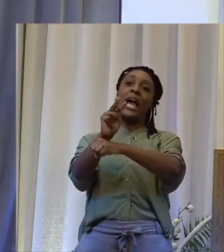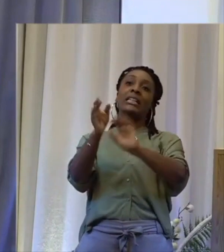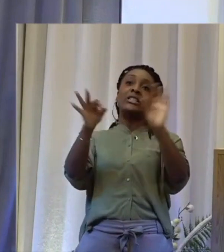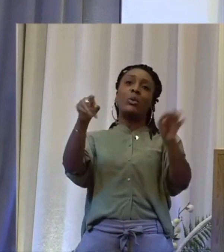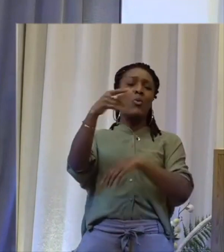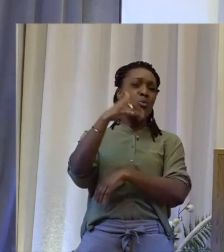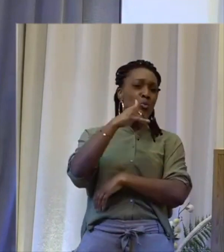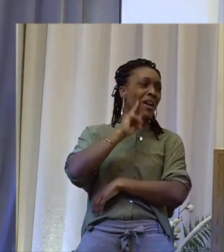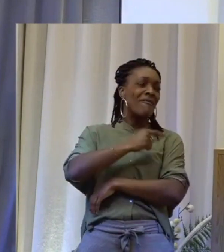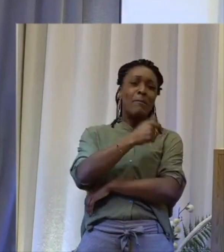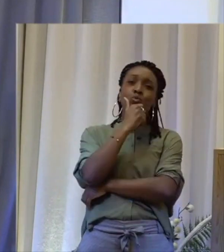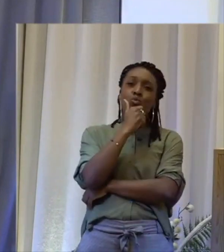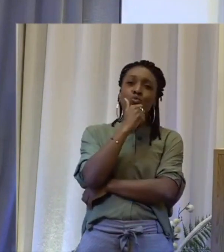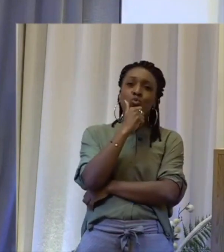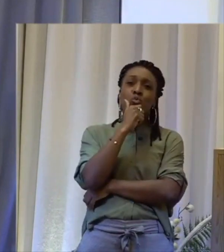aucun espoir.